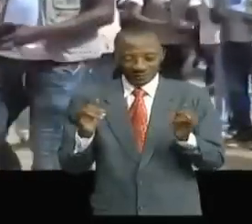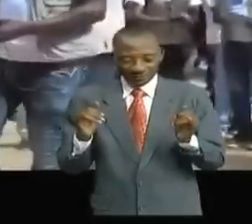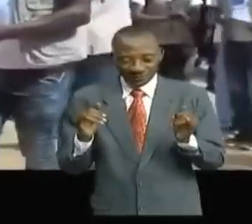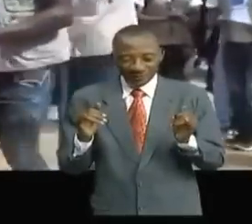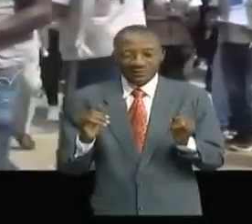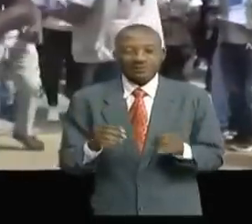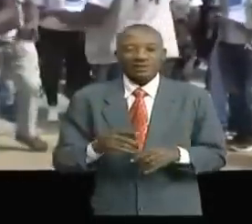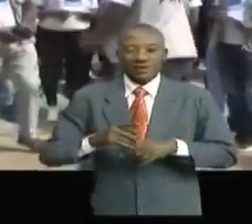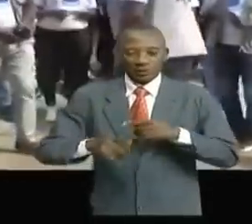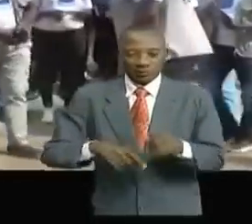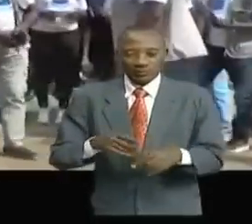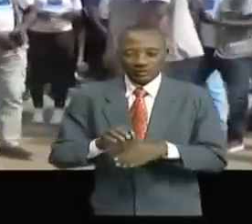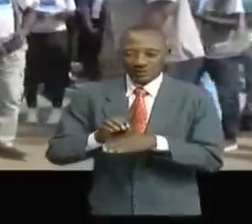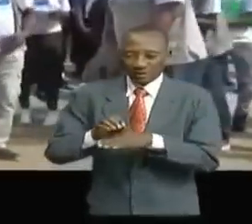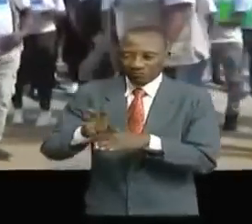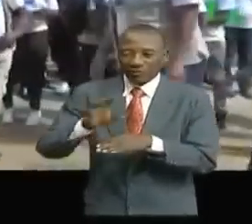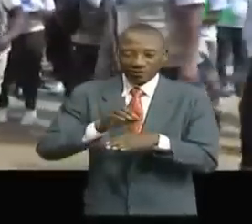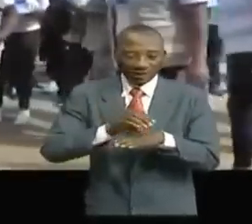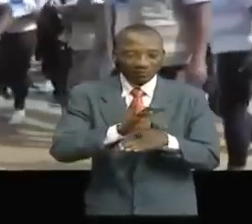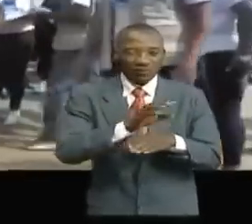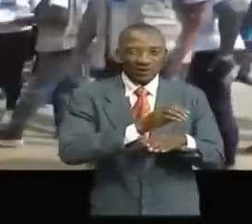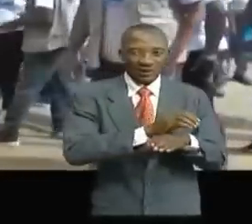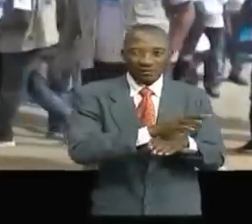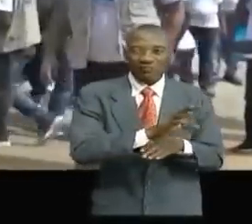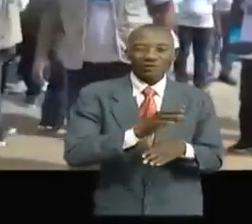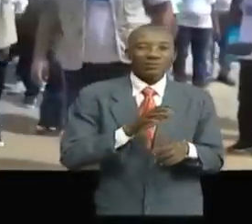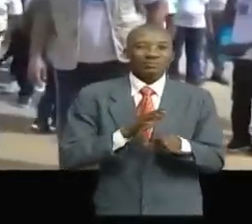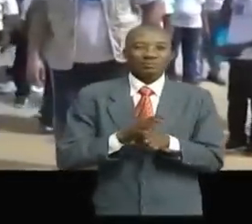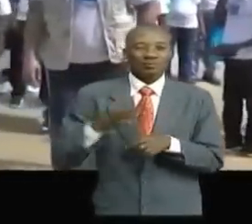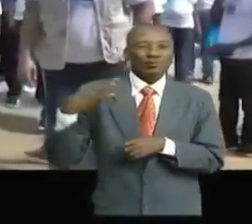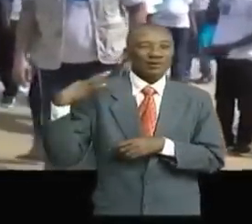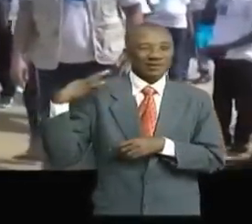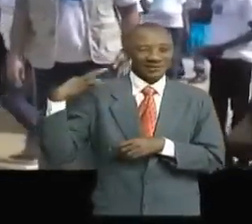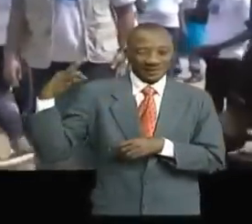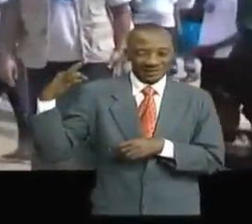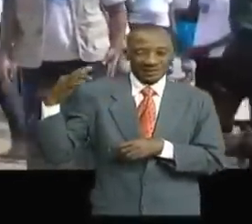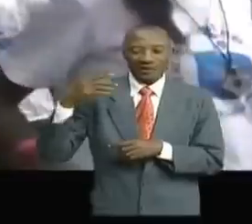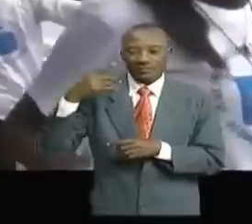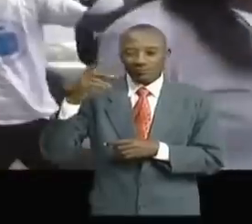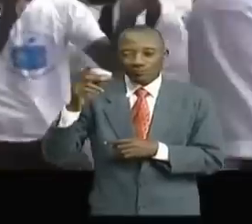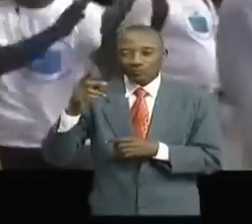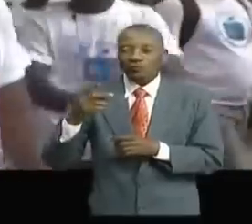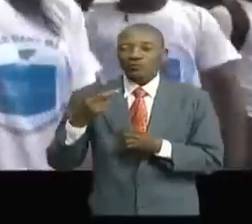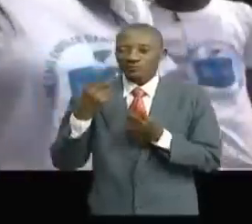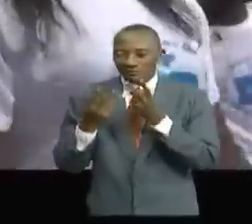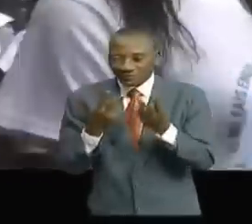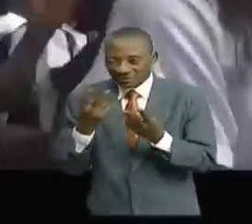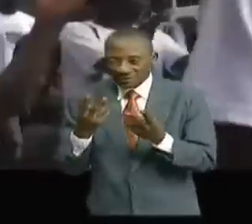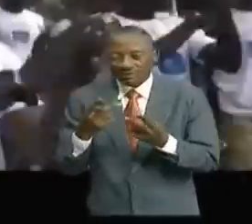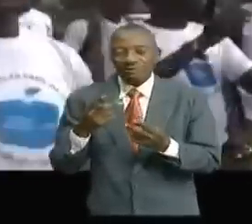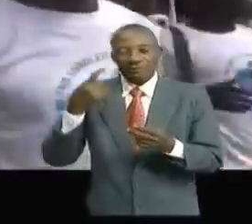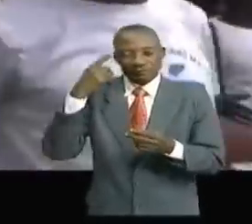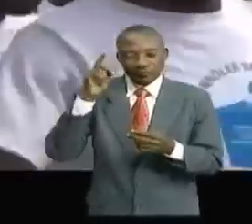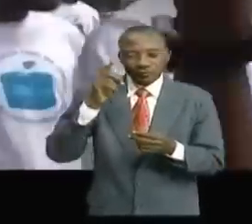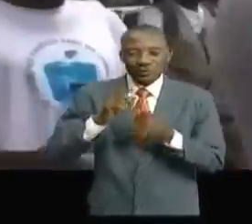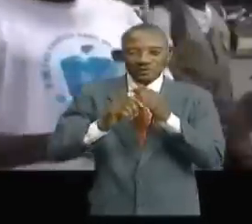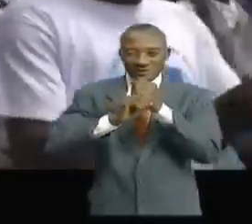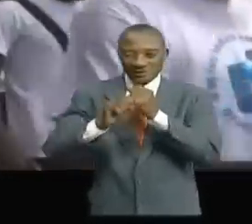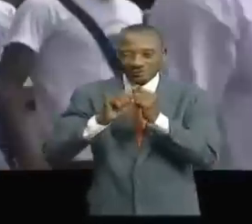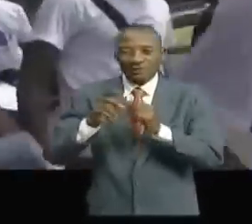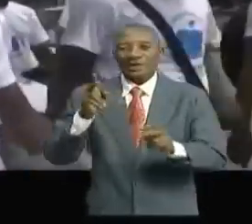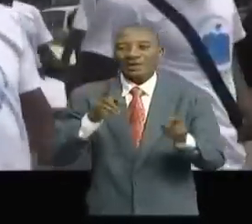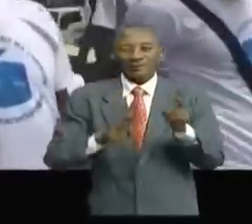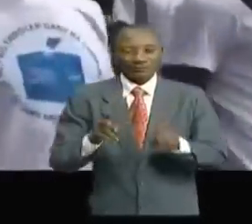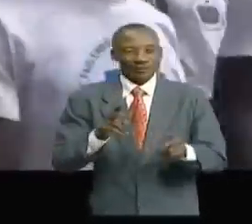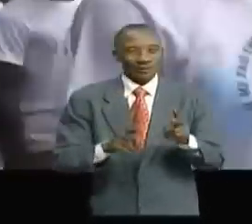Haut-Katanga. En fonction de ce programme, le personnel de la CENI dans la ville de Lubumbashi a organisé le mardi 10 janvier 2023